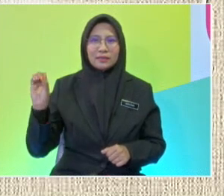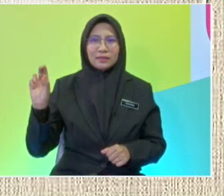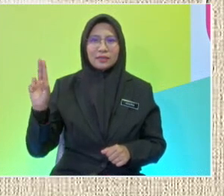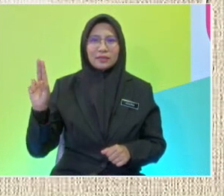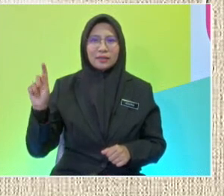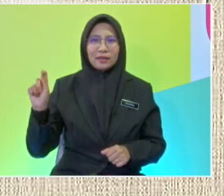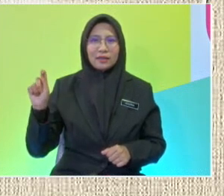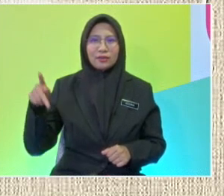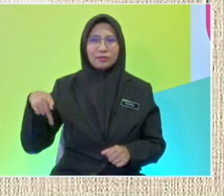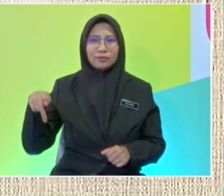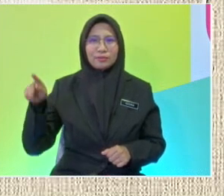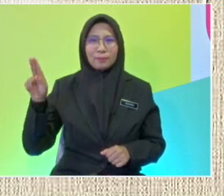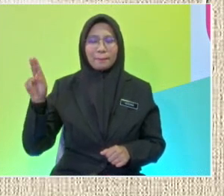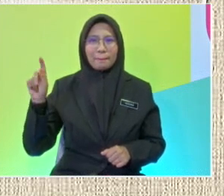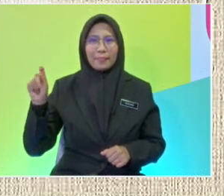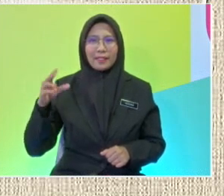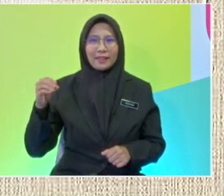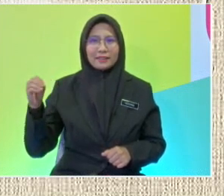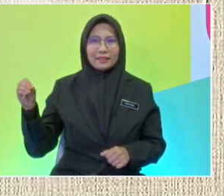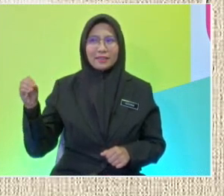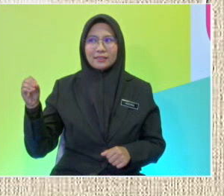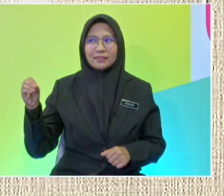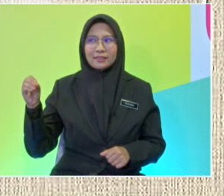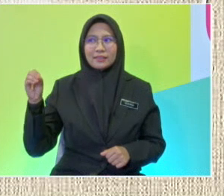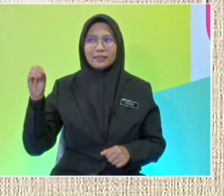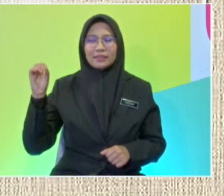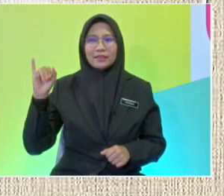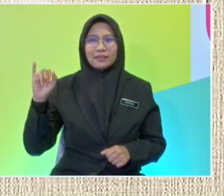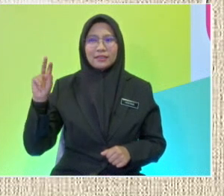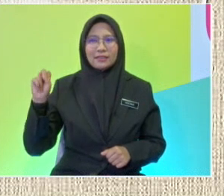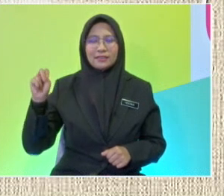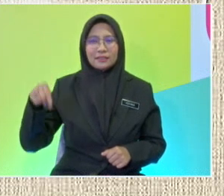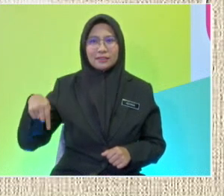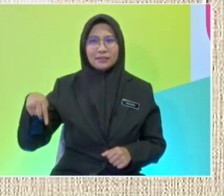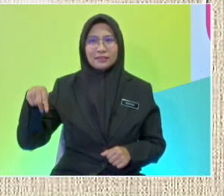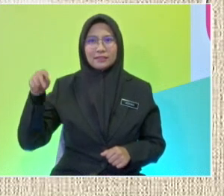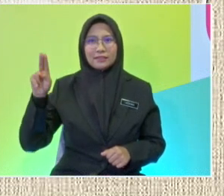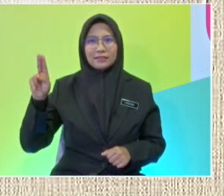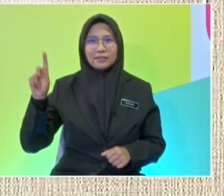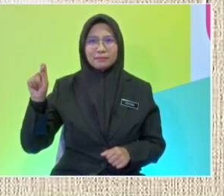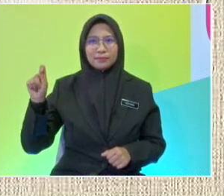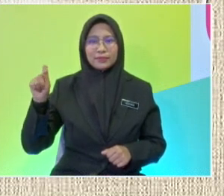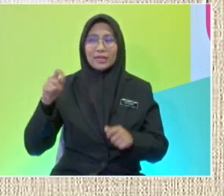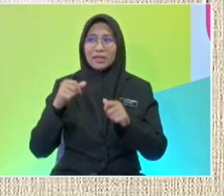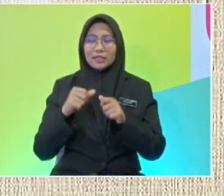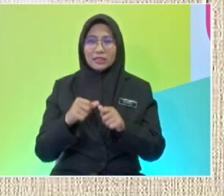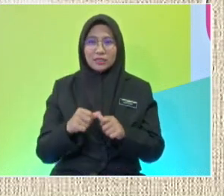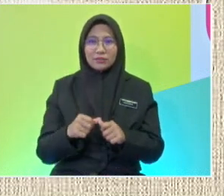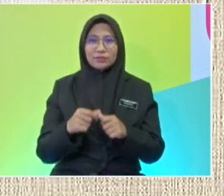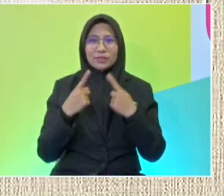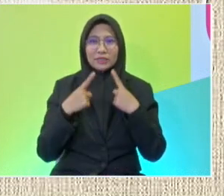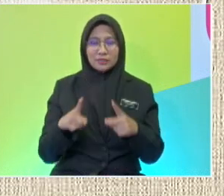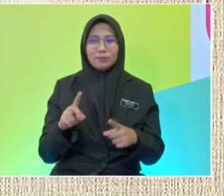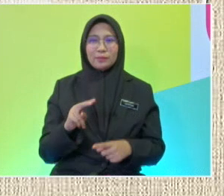menulis RST dan you pada ruang jawaban pengelasan dia itu